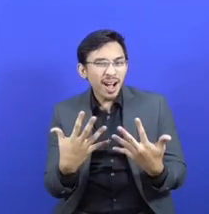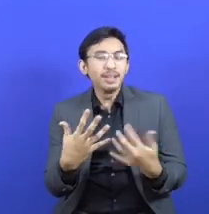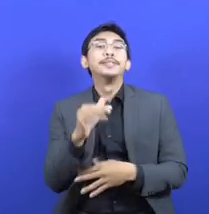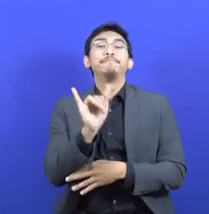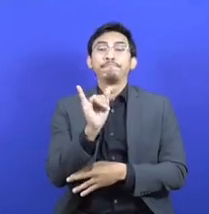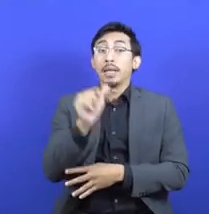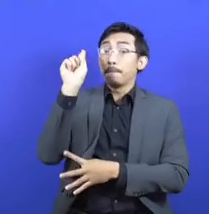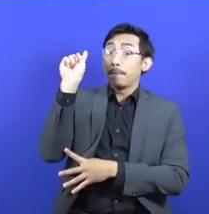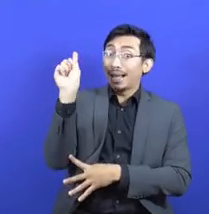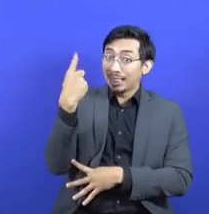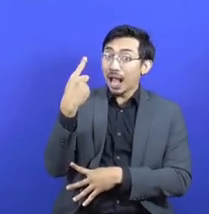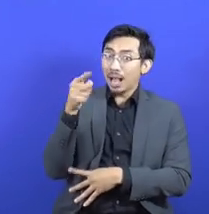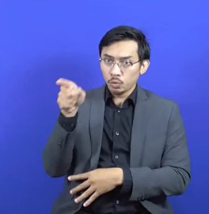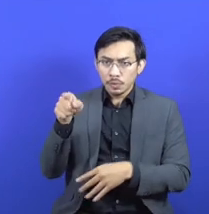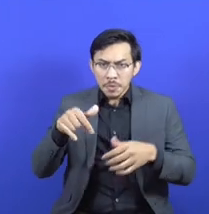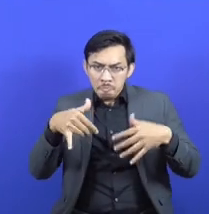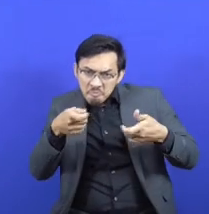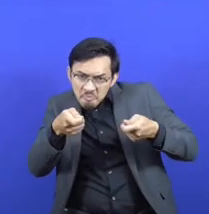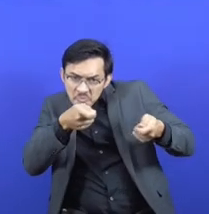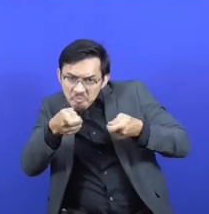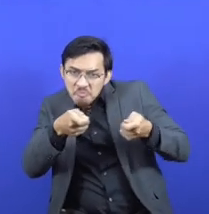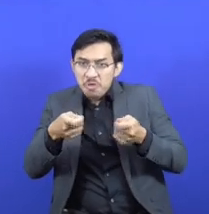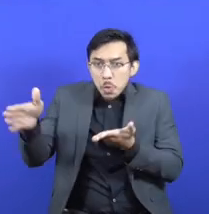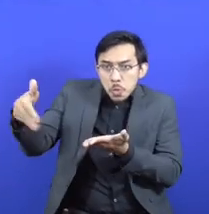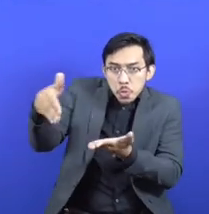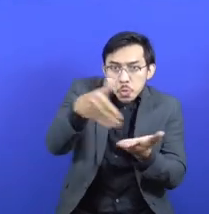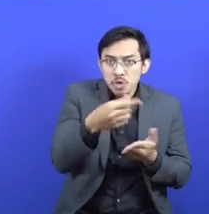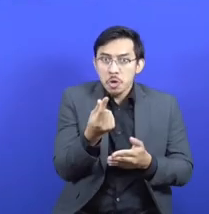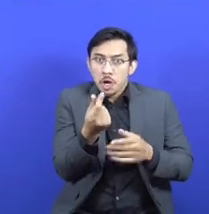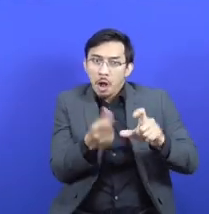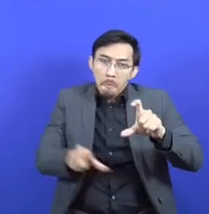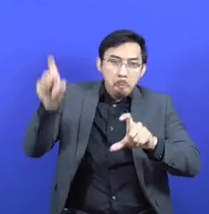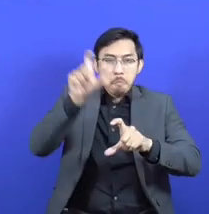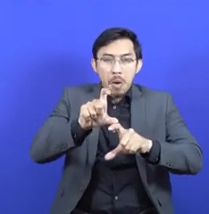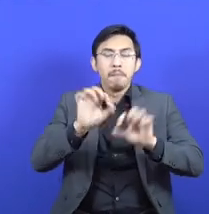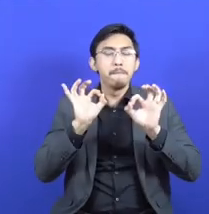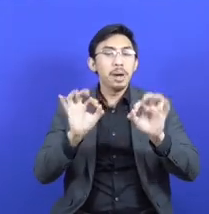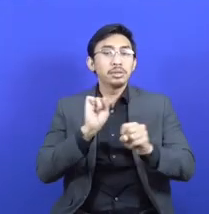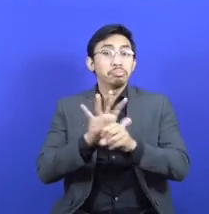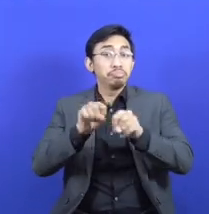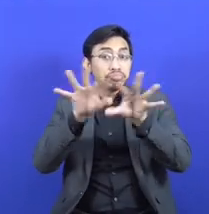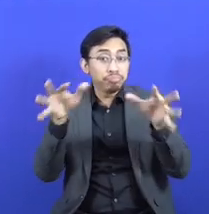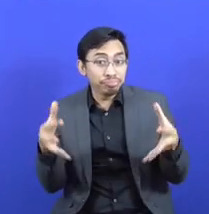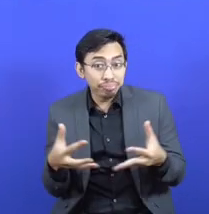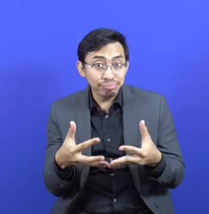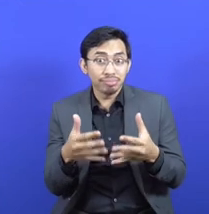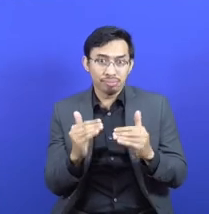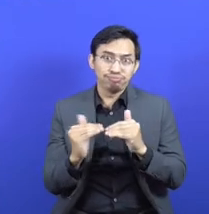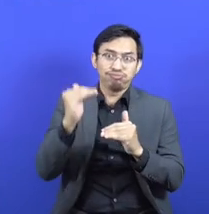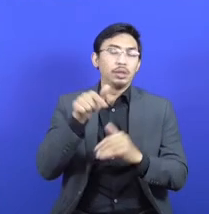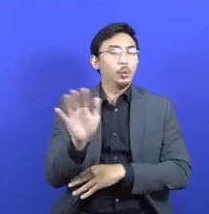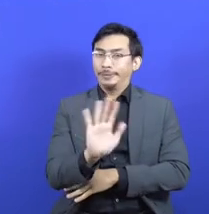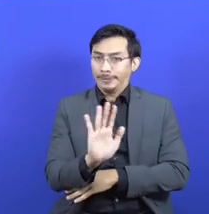Gimana maksudnya? Ya pemerintah harus mengakhiri praktek monopoli dan penimbunan sehingga harga-harga pas masa pandemi ini